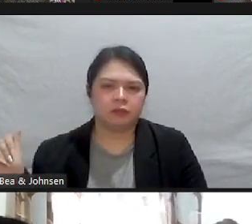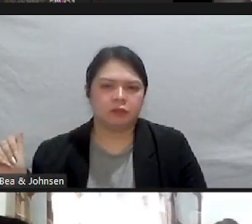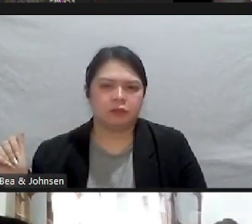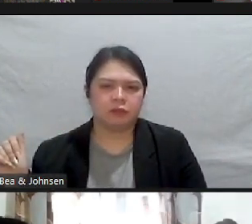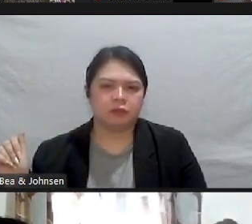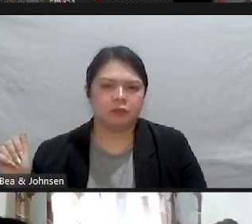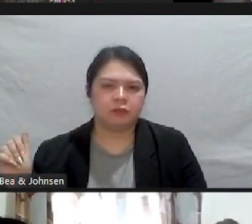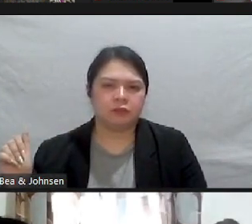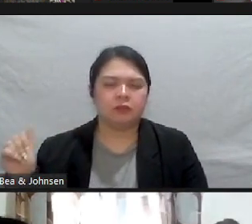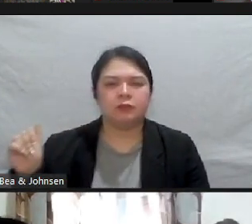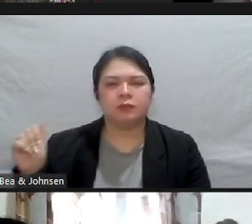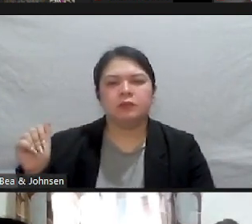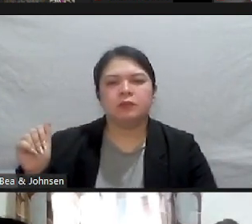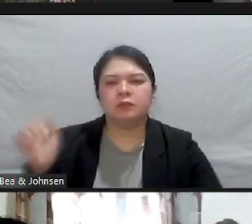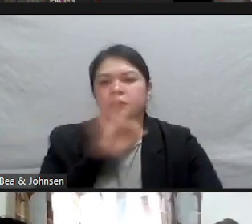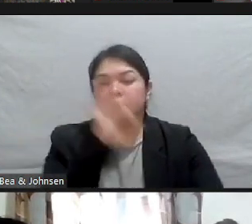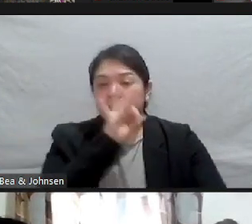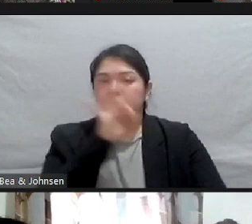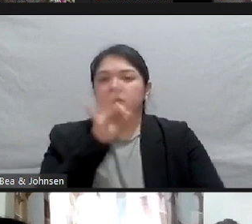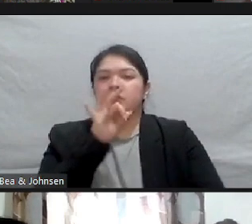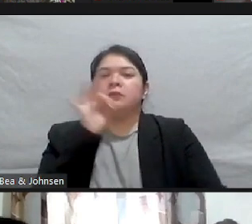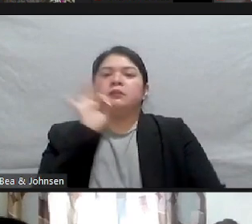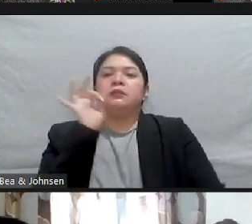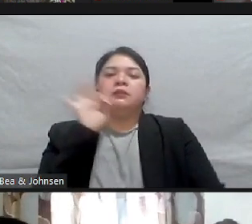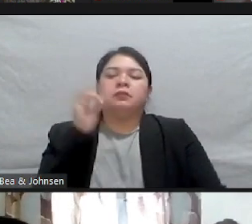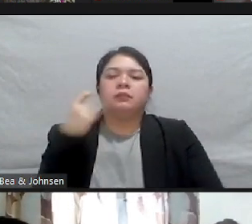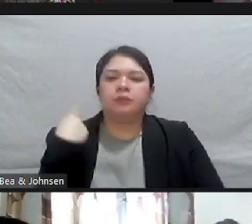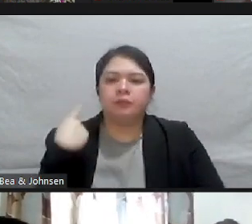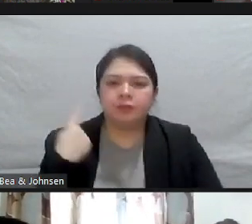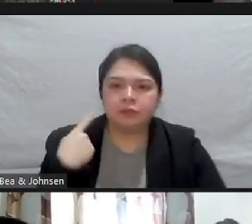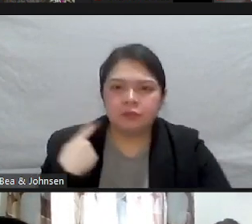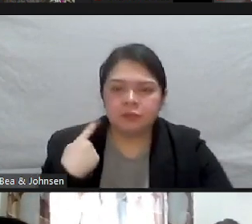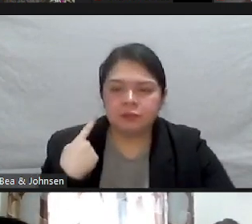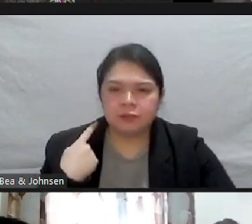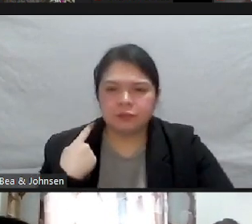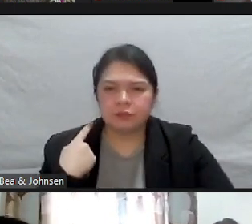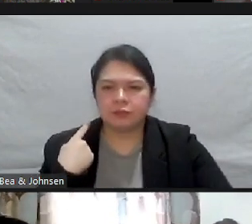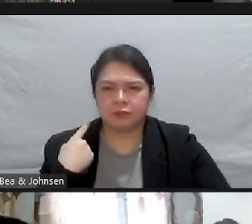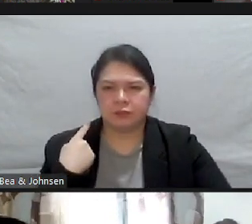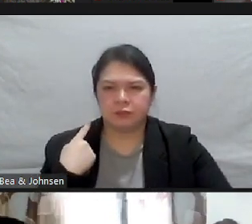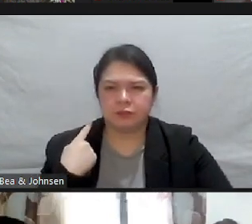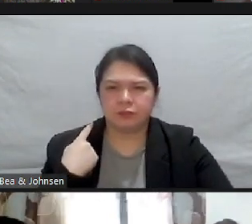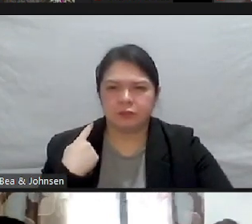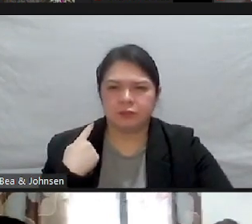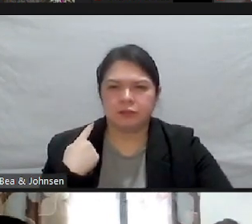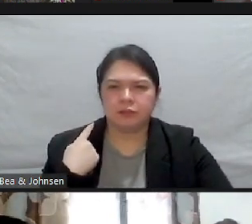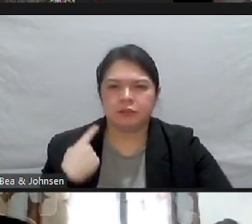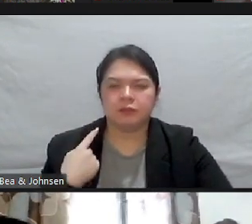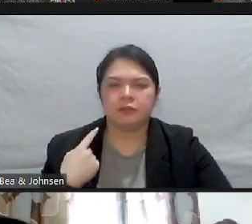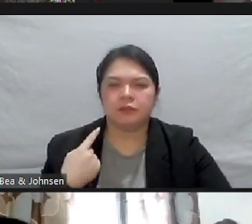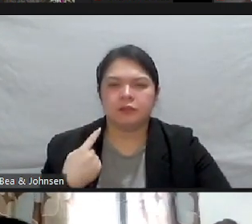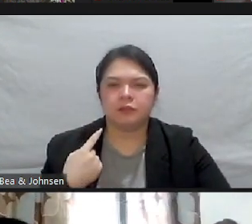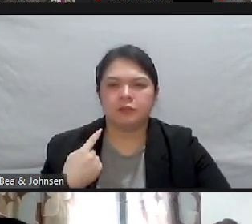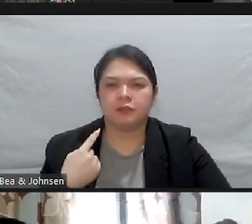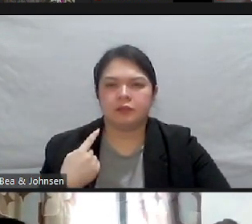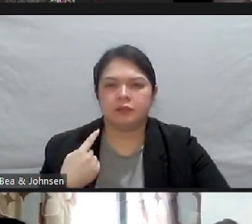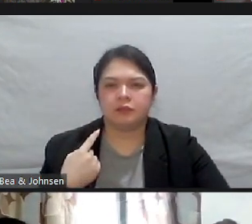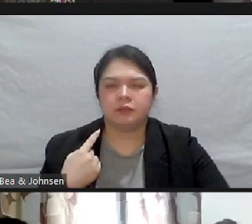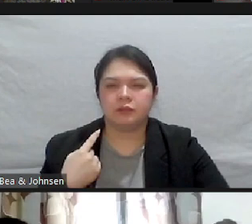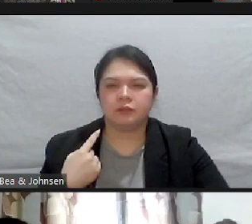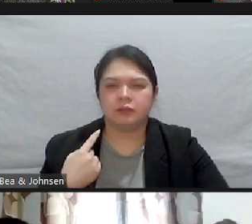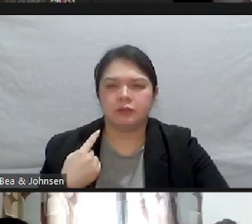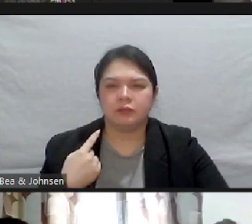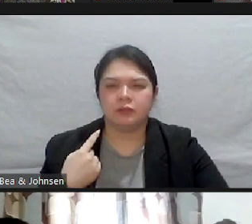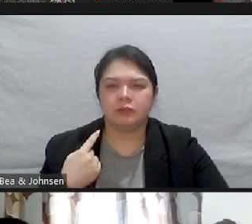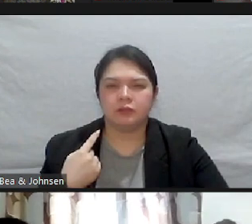ng alpabetong Pilipino, yung dinagdag yung mga, di ba bago na yung alpabetong Pilipino, 20, parang ilang ano na